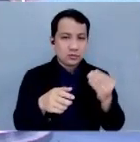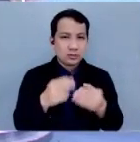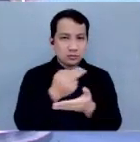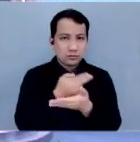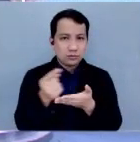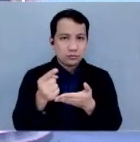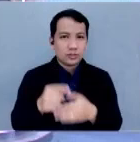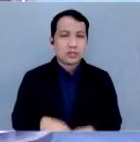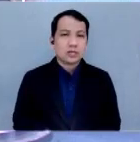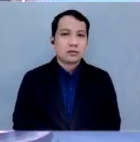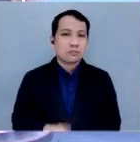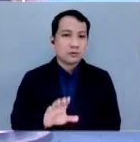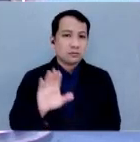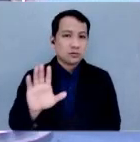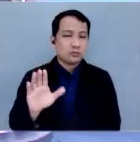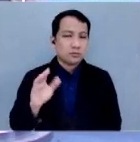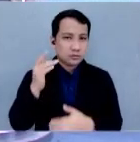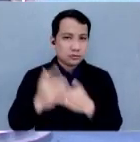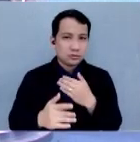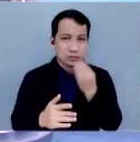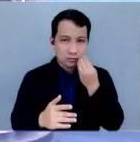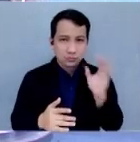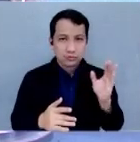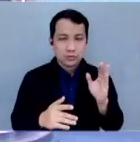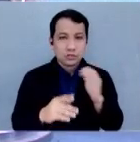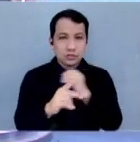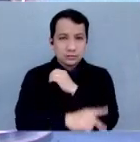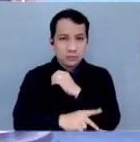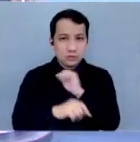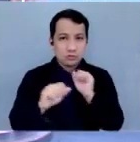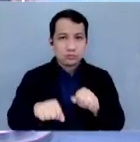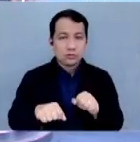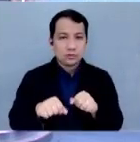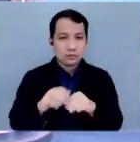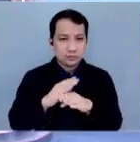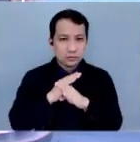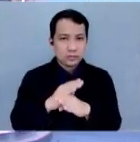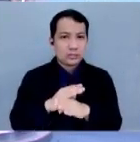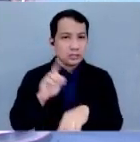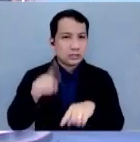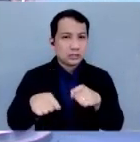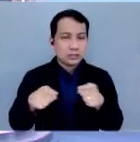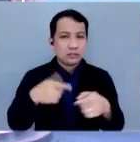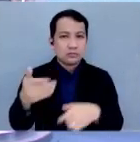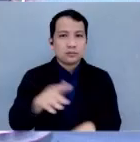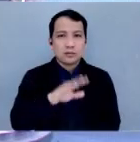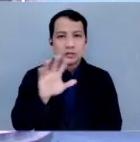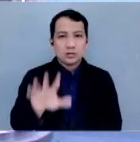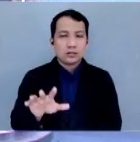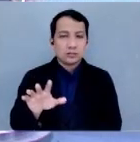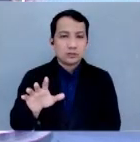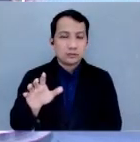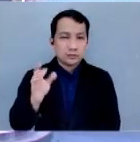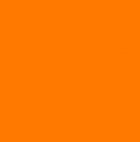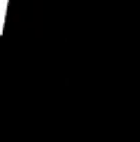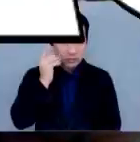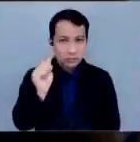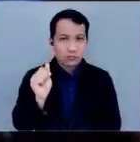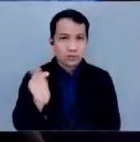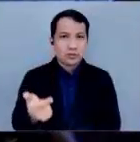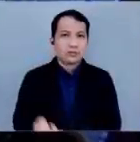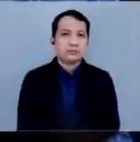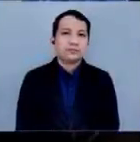Ang ilang biyahero maaga nang umuwi sa kanilang probinsya para iwas siksikan. Nasa frontline ng balitang yan, si Dave Abuel.